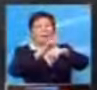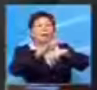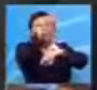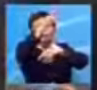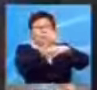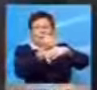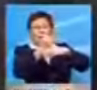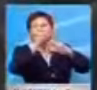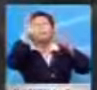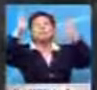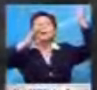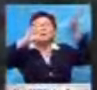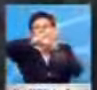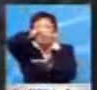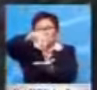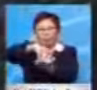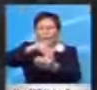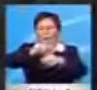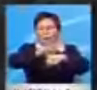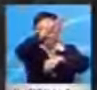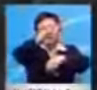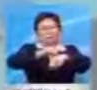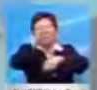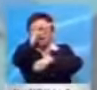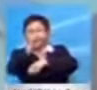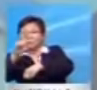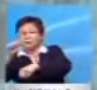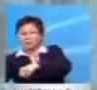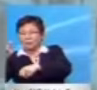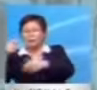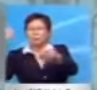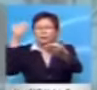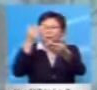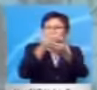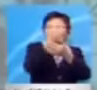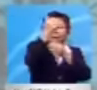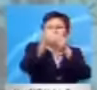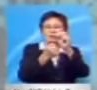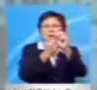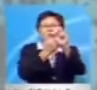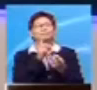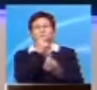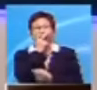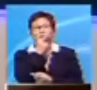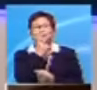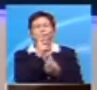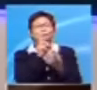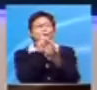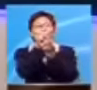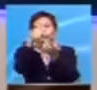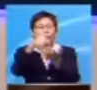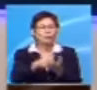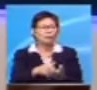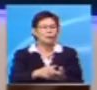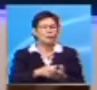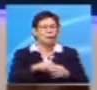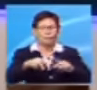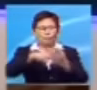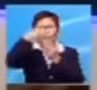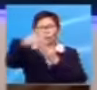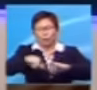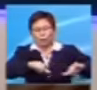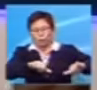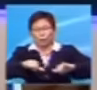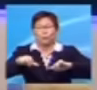sebagai hub utama Aero angkasa di Asia Tenggara menjelang 2030 program radioaktif Sempena